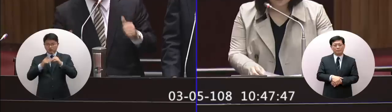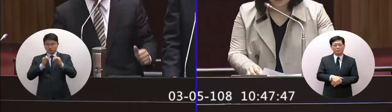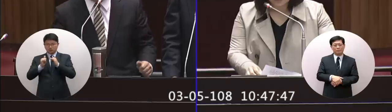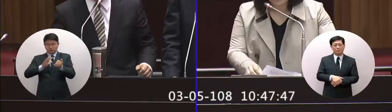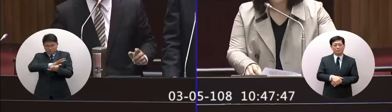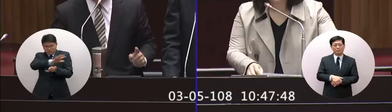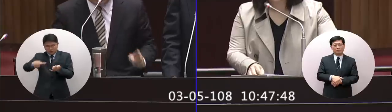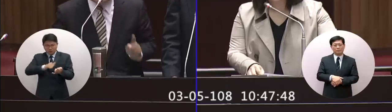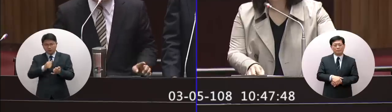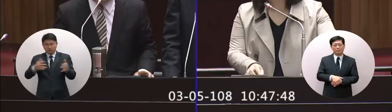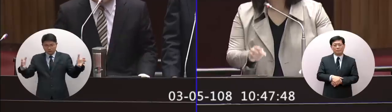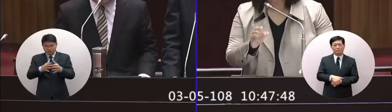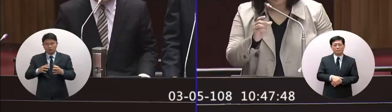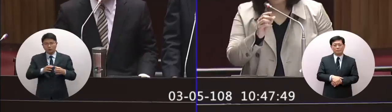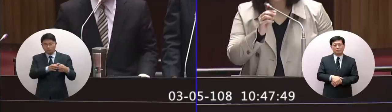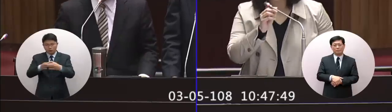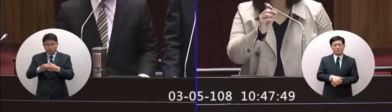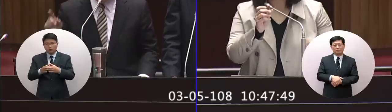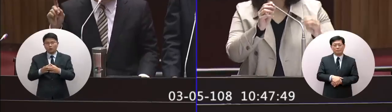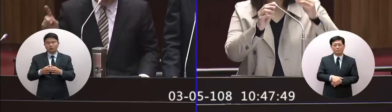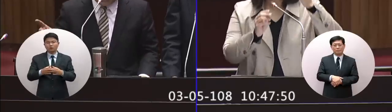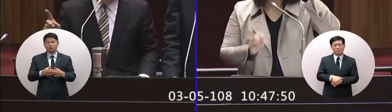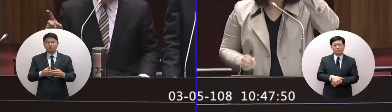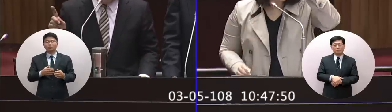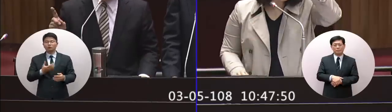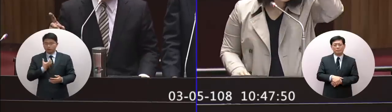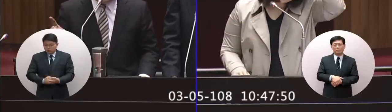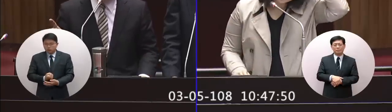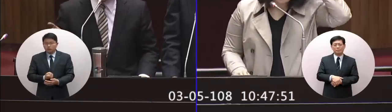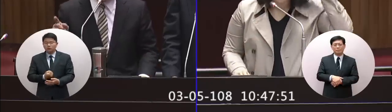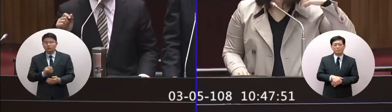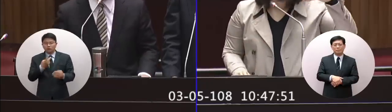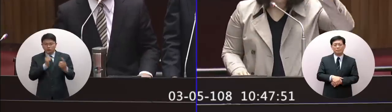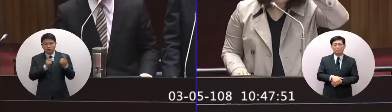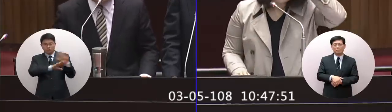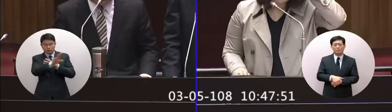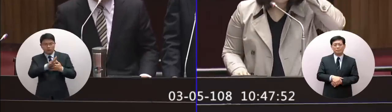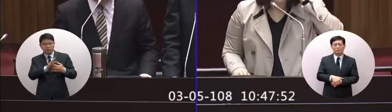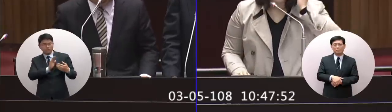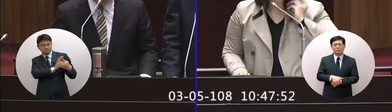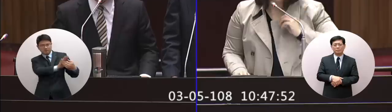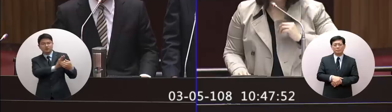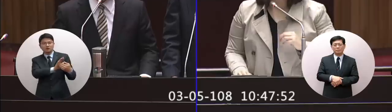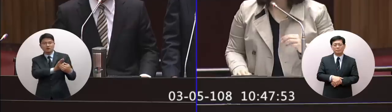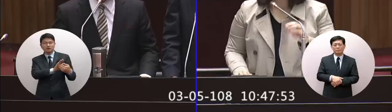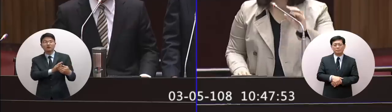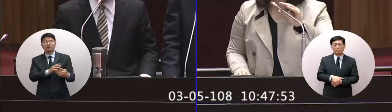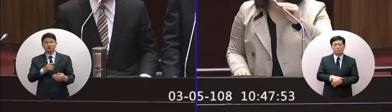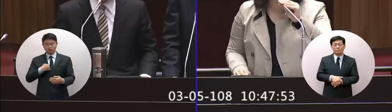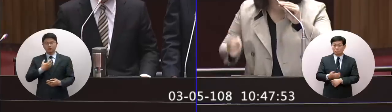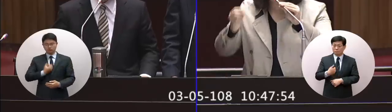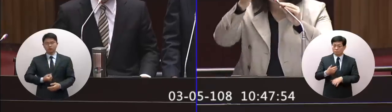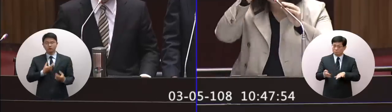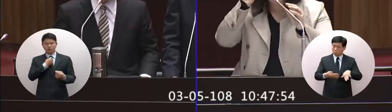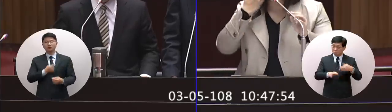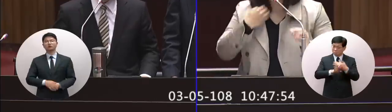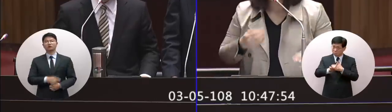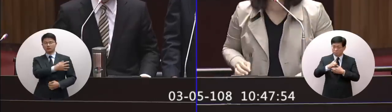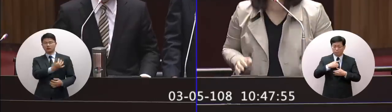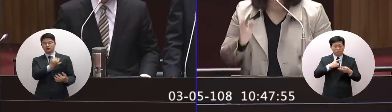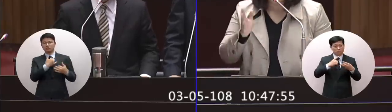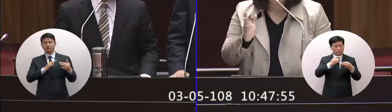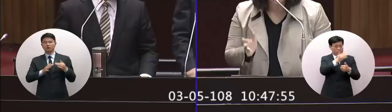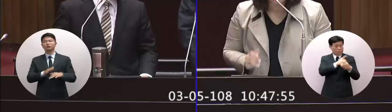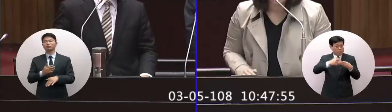国上下团结一心。外敌才不敢侵武。 那另外一个部分就是主